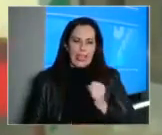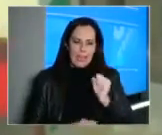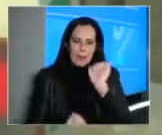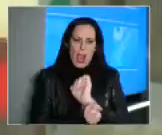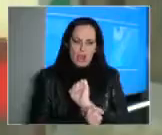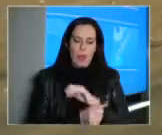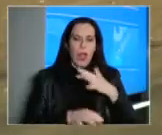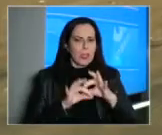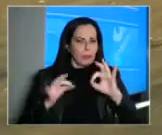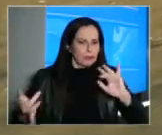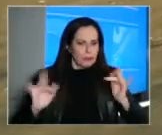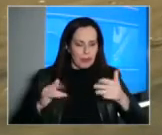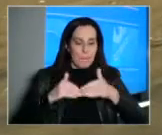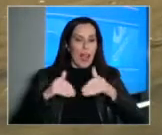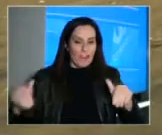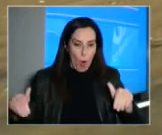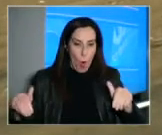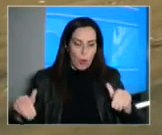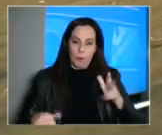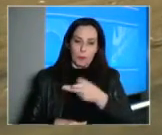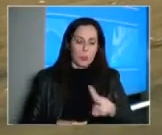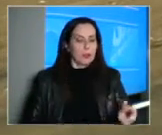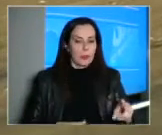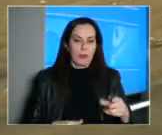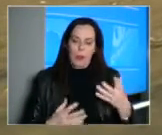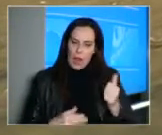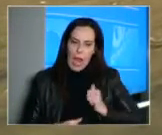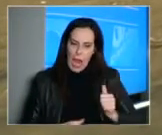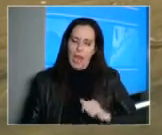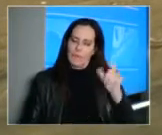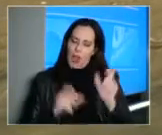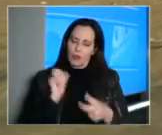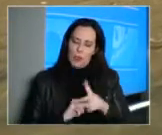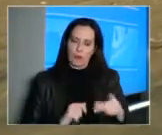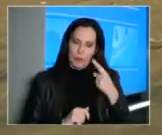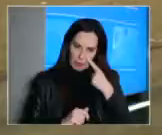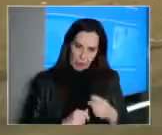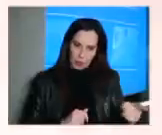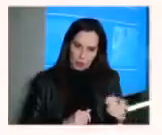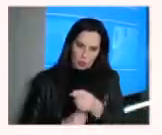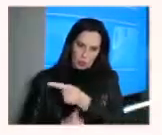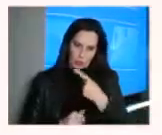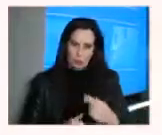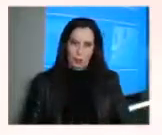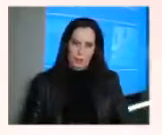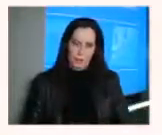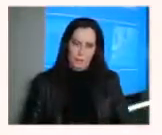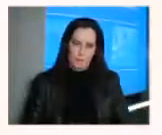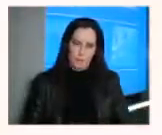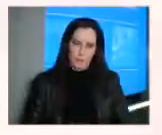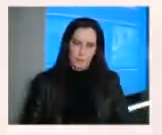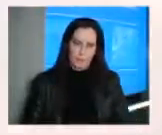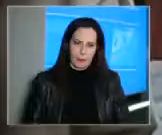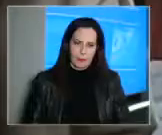מכן פרצו תקריות לאורך הגבול, בהם נהרגו מספר חיילים ואזרחים, והנה כך רואים את זה משני